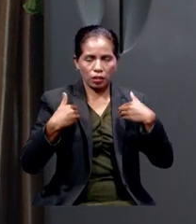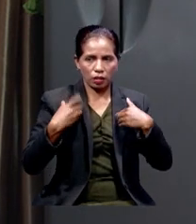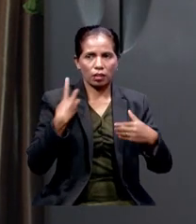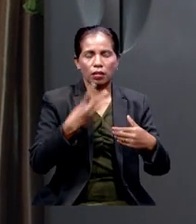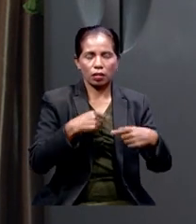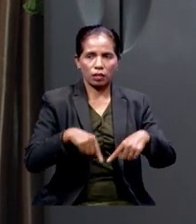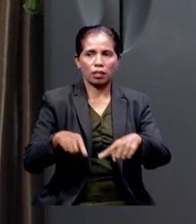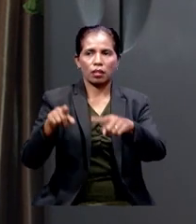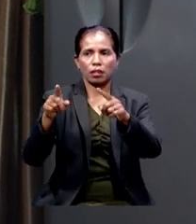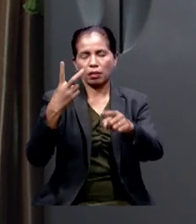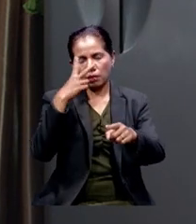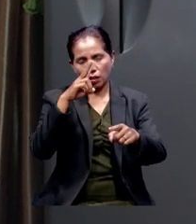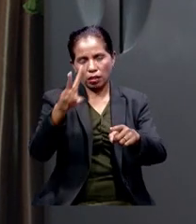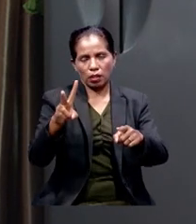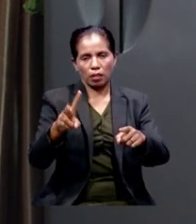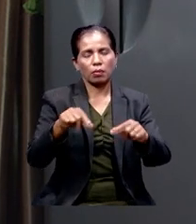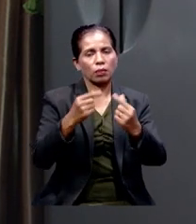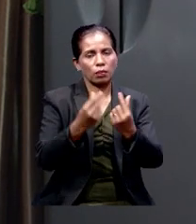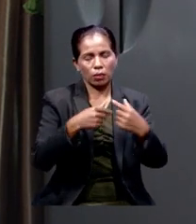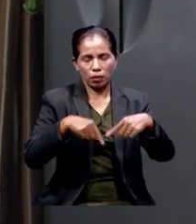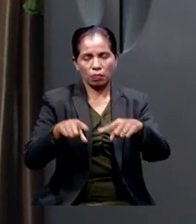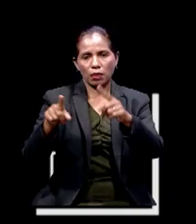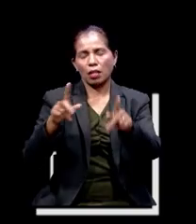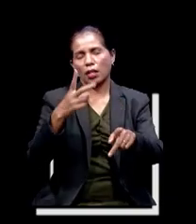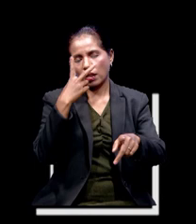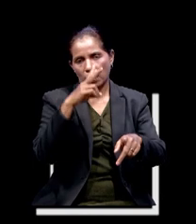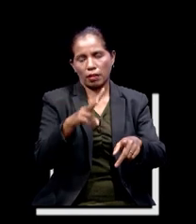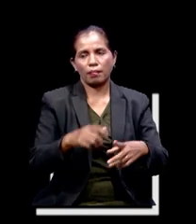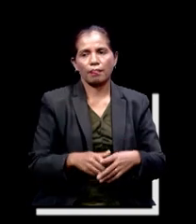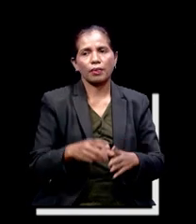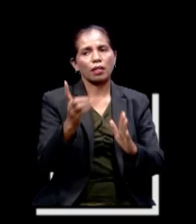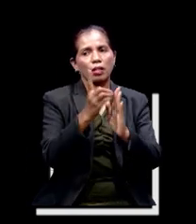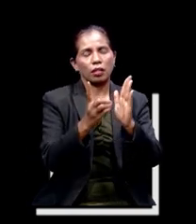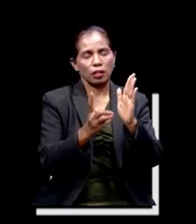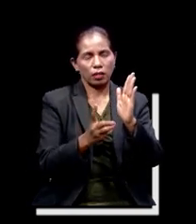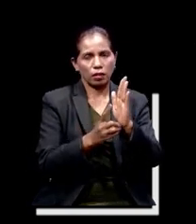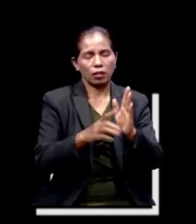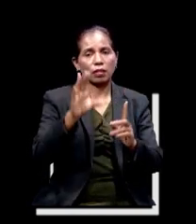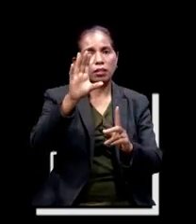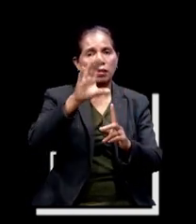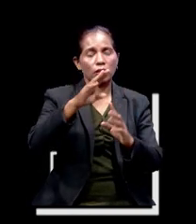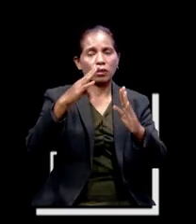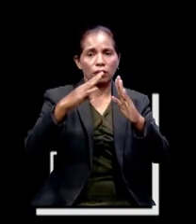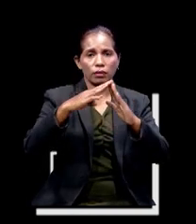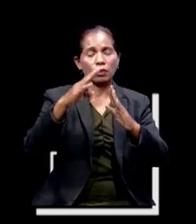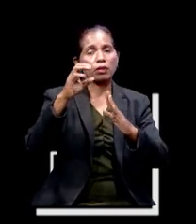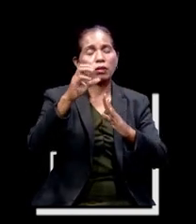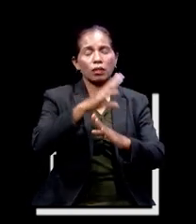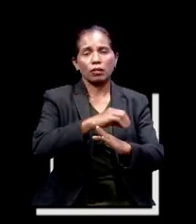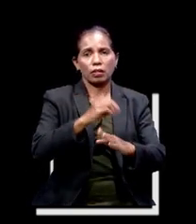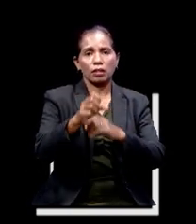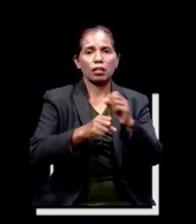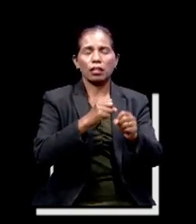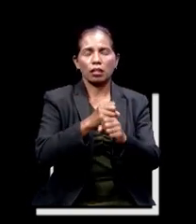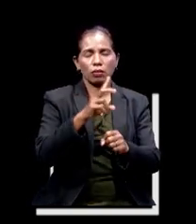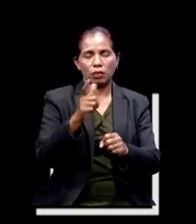si ami siaru kami kita tumba kedan para tuh hari dan terdadus sensus umakain tinari hun rua rua nulu resin rua